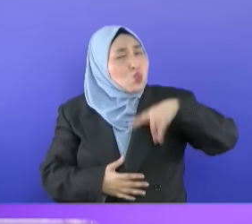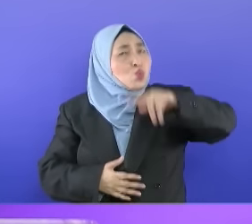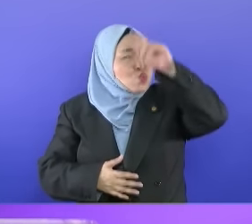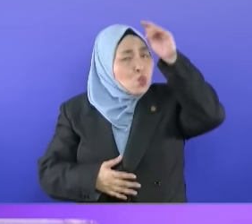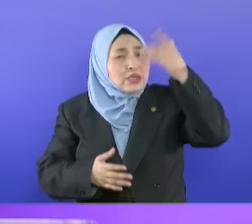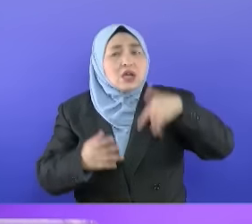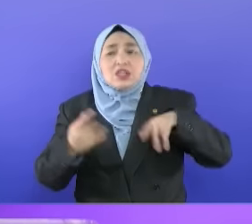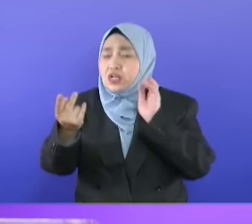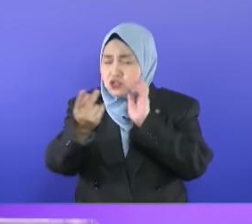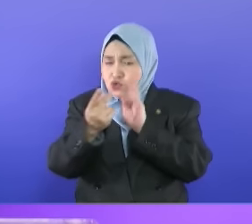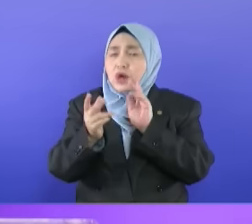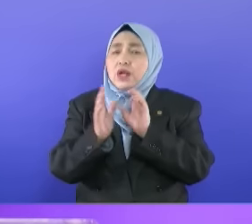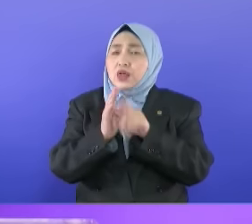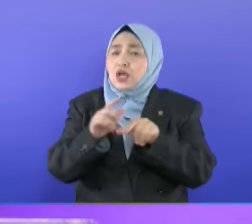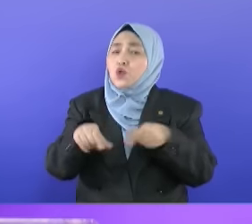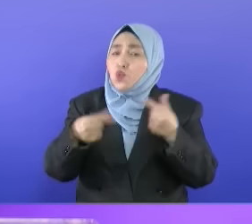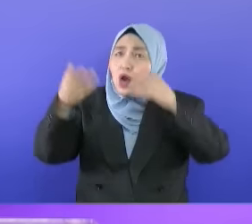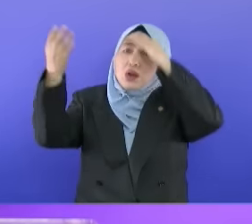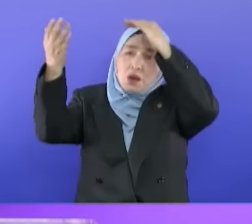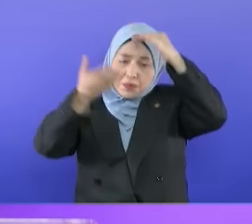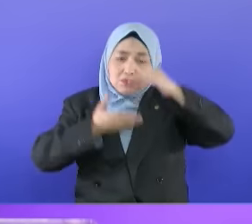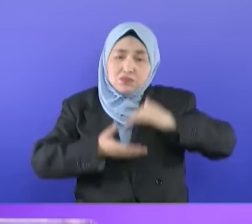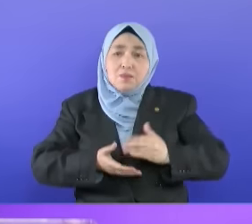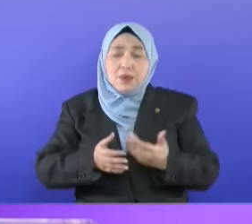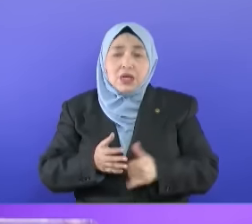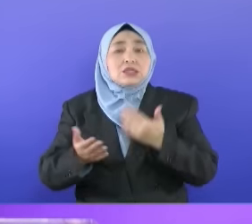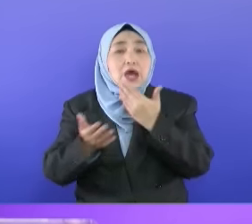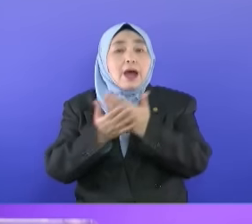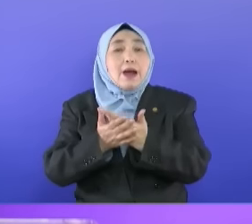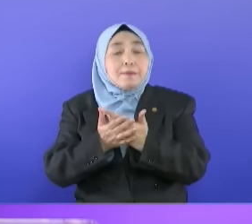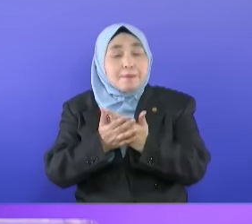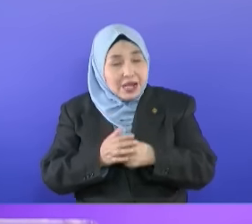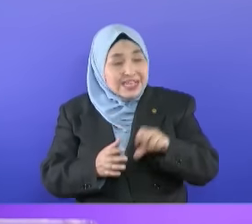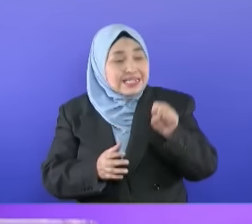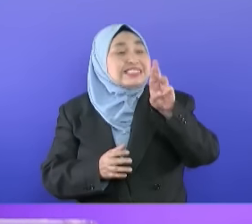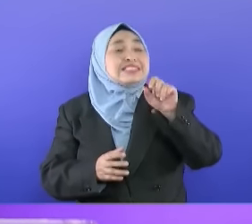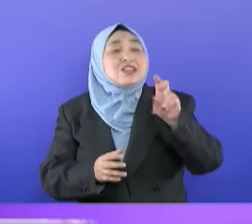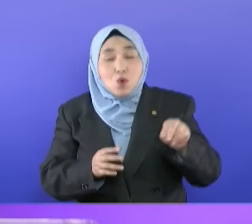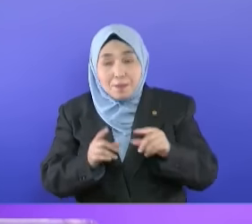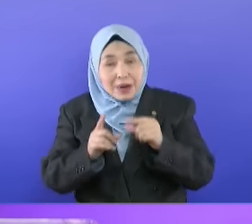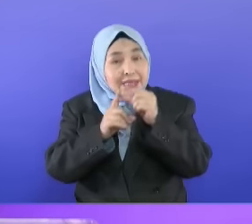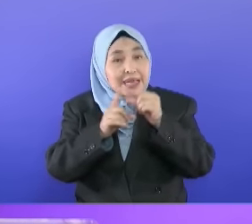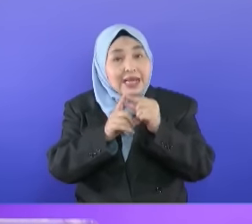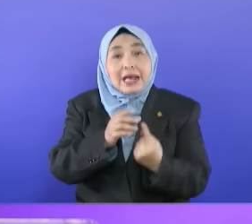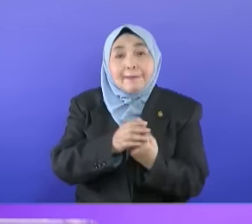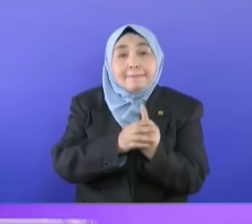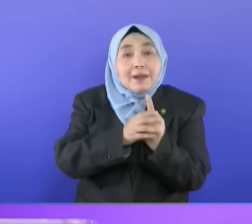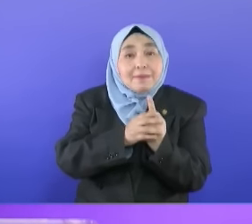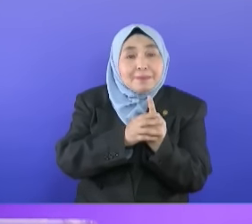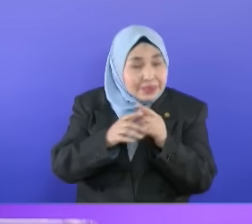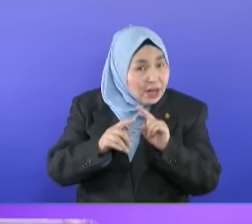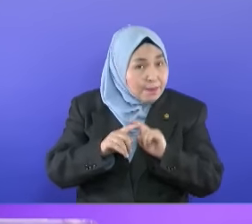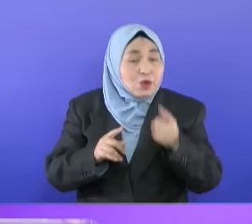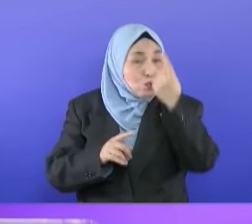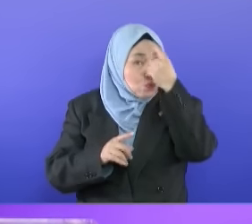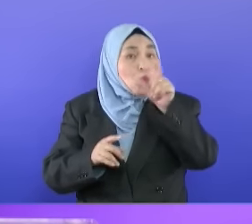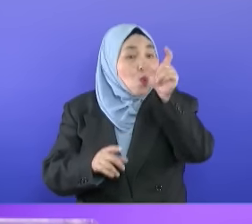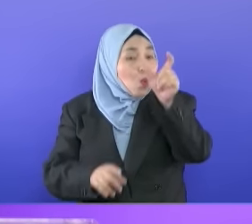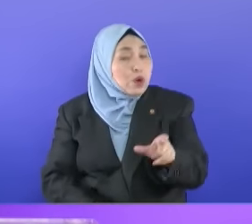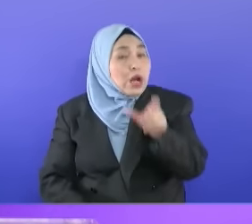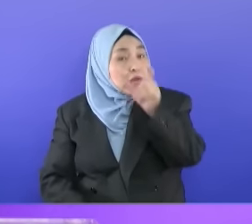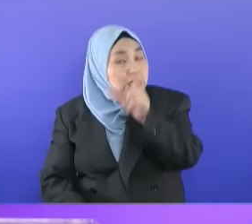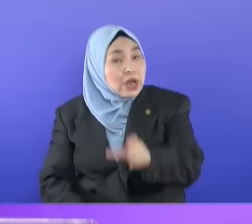sesuai nanti Qur'an sampai ataupun nanti sampai seru istilah-istilah perkataan yang muncul tetapi bagi orang-orang yang